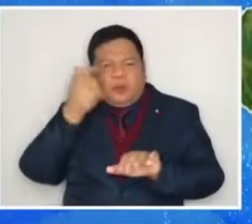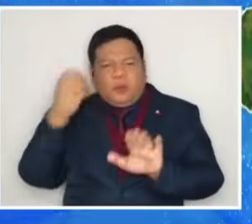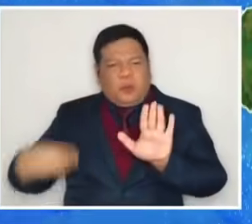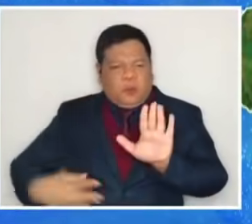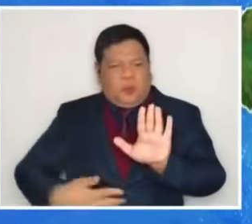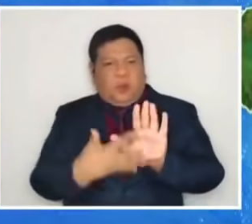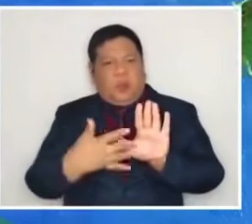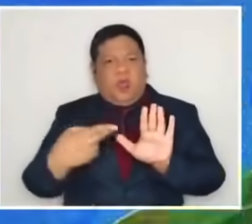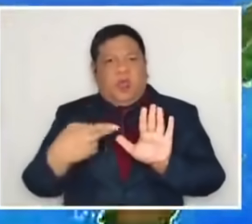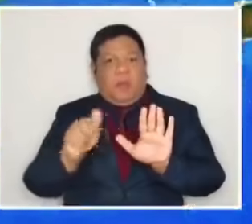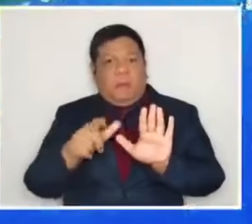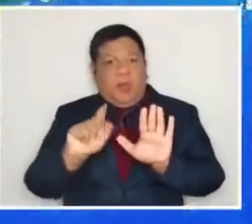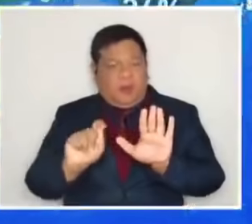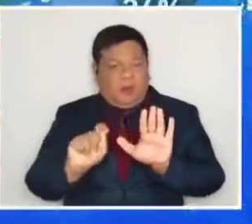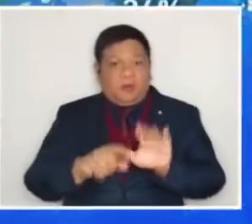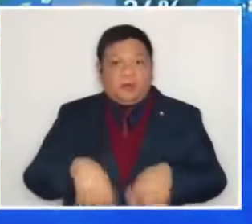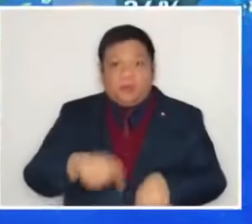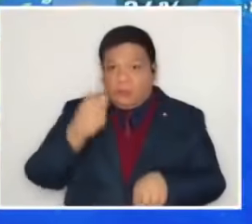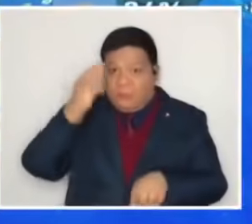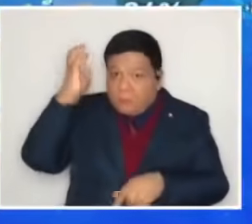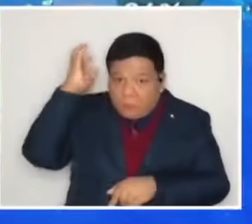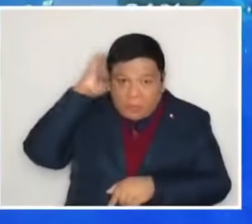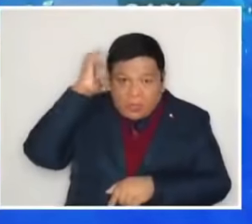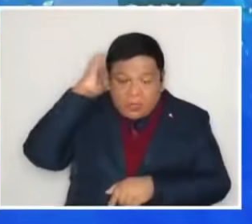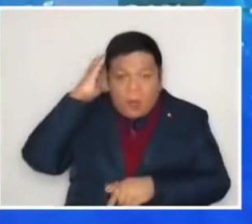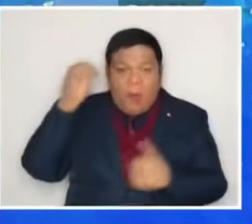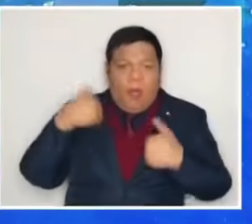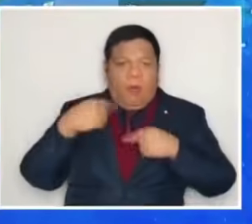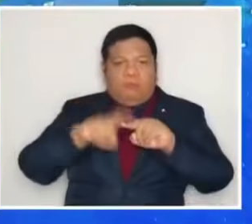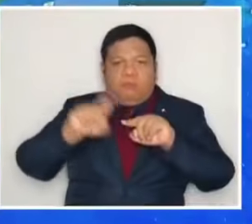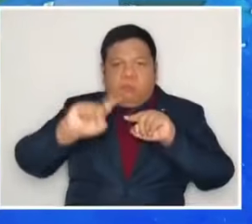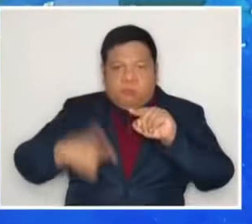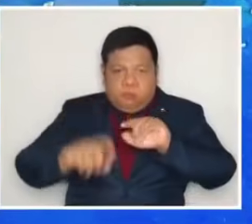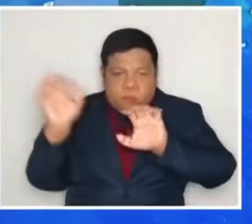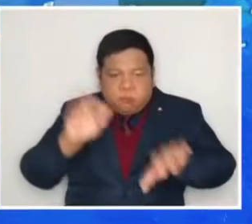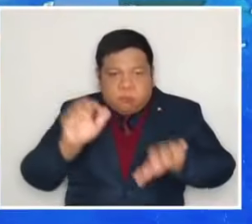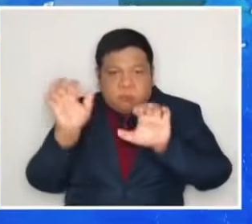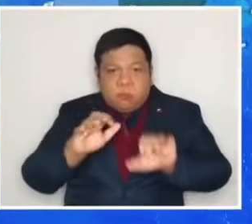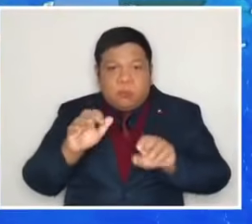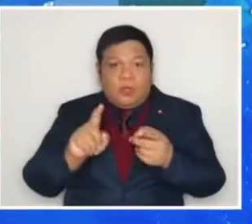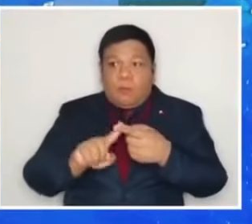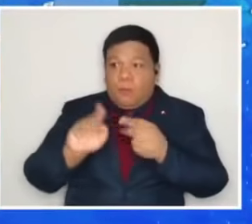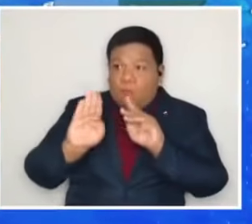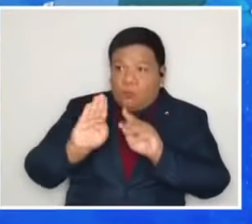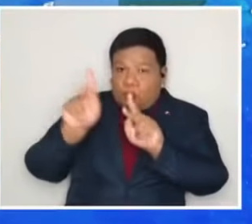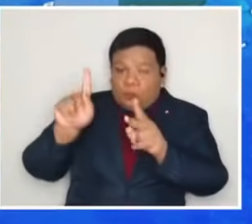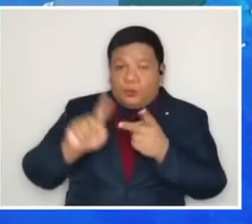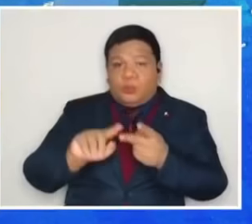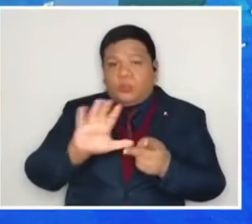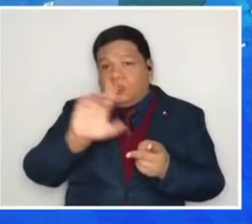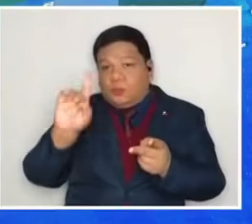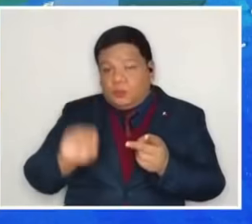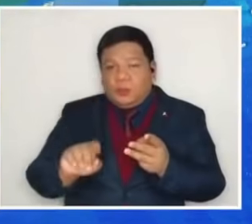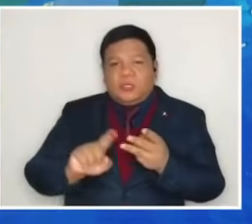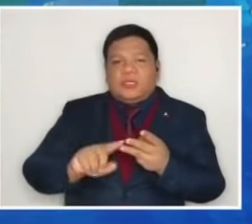sa Mindanao, mataas ang tsansa ng thunderstorms bukas sa Bukidnon, Cagayan de Oro, Hinatuan at Dipolog.